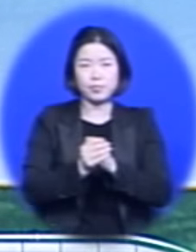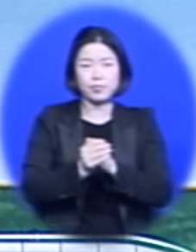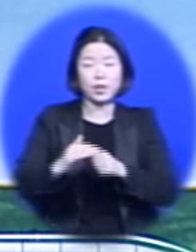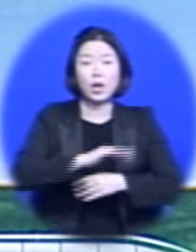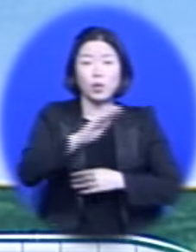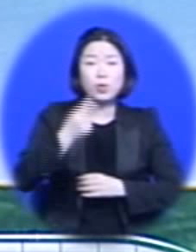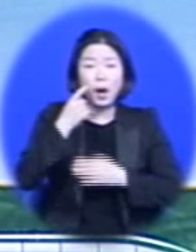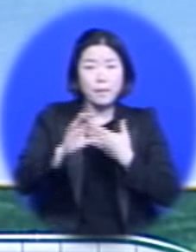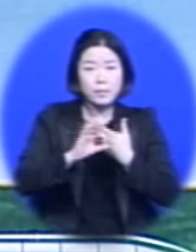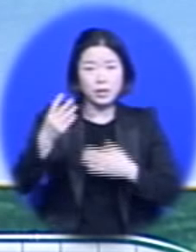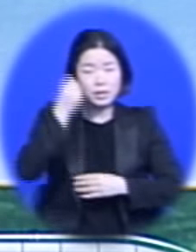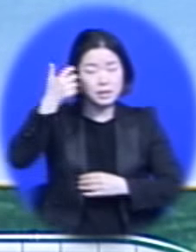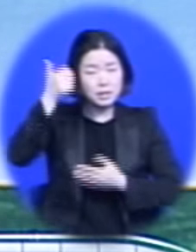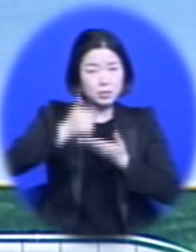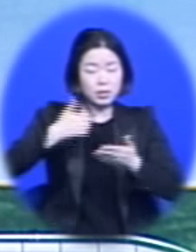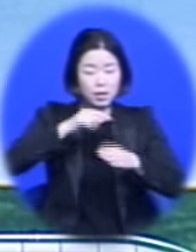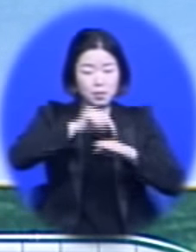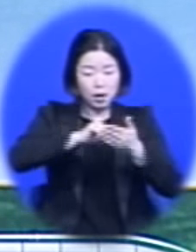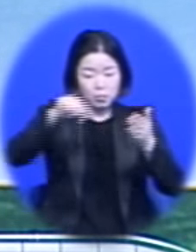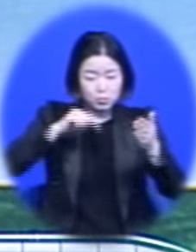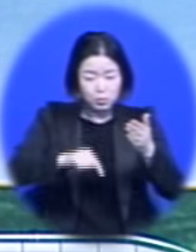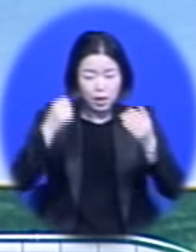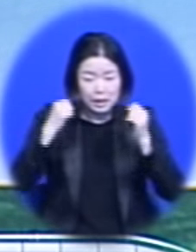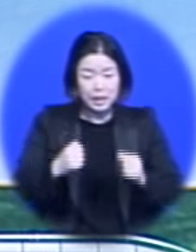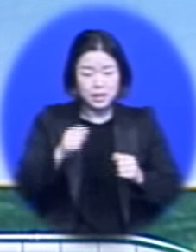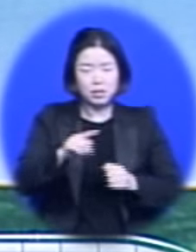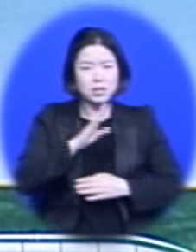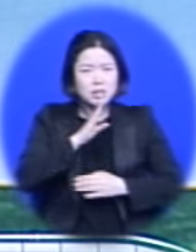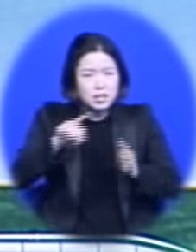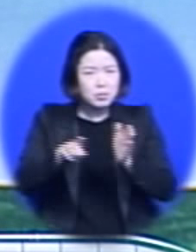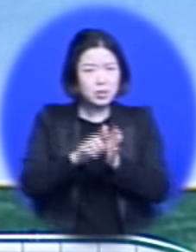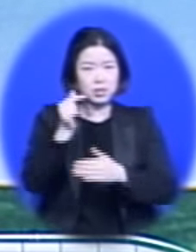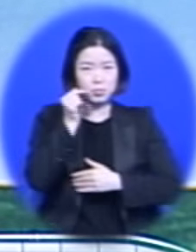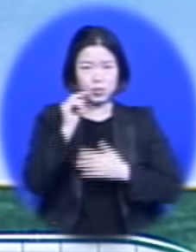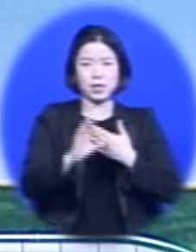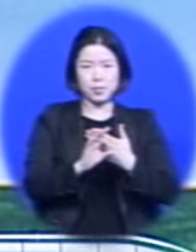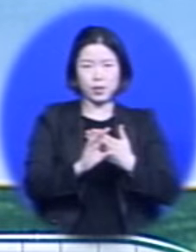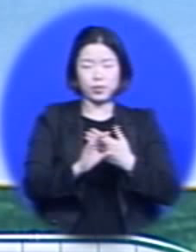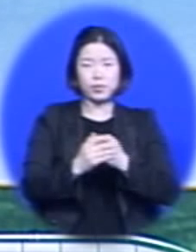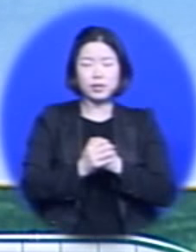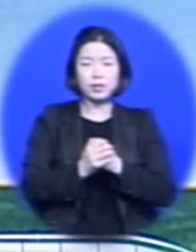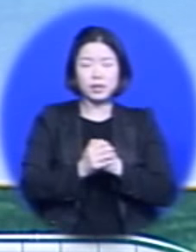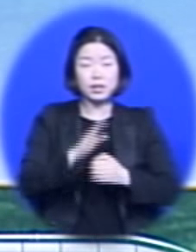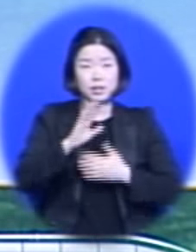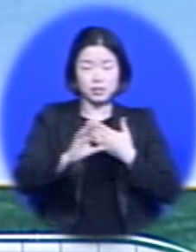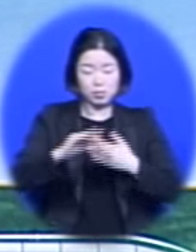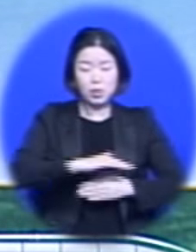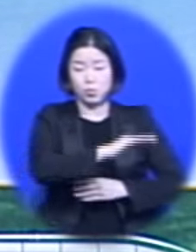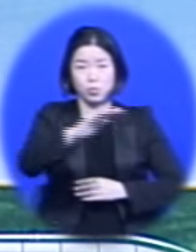우리가 만약에 성령께서 내 마음에 계시다는 것을 진짜 믿지 못하면 그러면